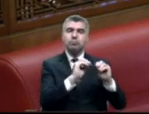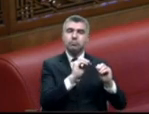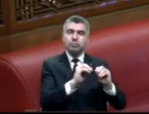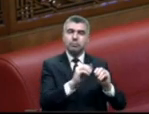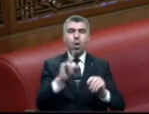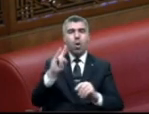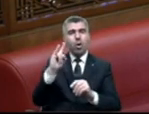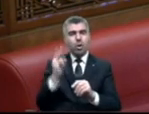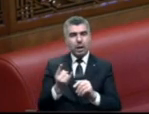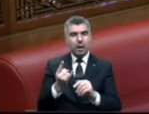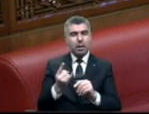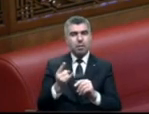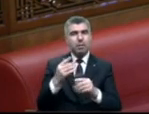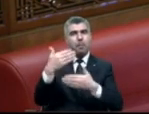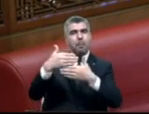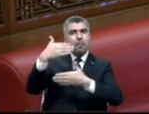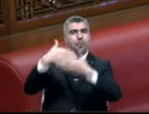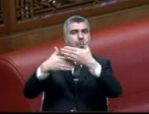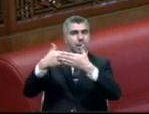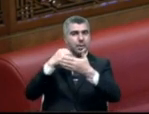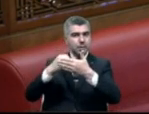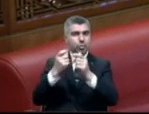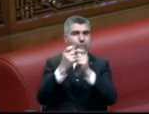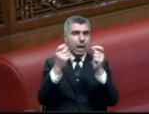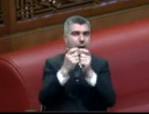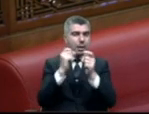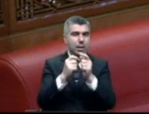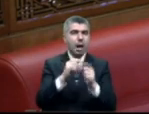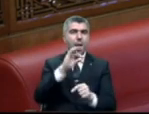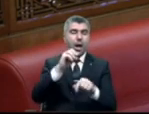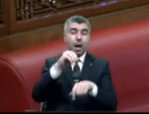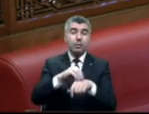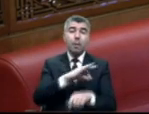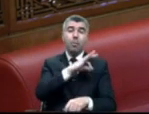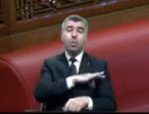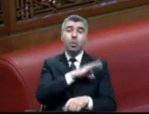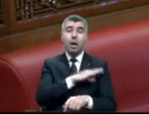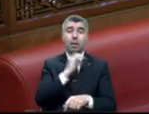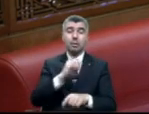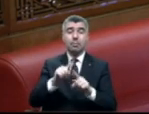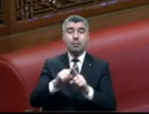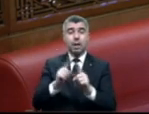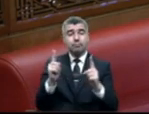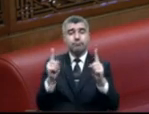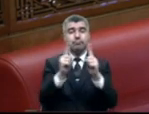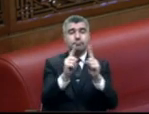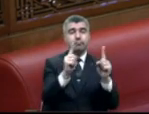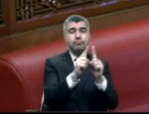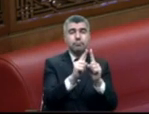مجالات الفندقة والأطعمة والبناء، وانفتاح على سوق الشغل البرتغالي من خلال عقد لقاءات مع ممثلي